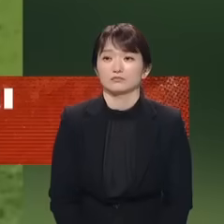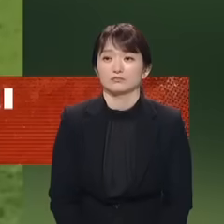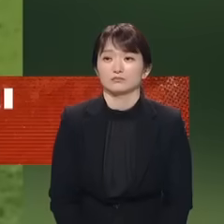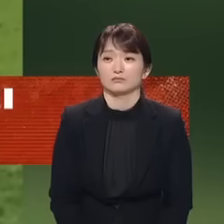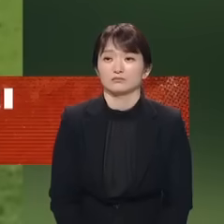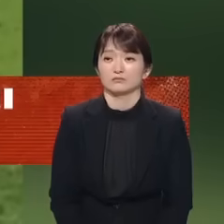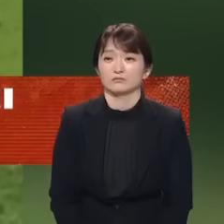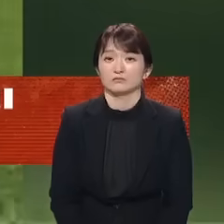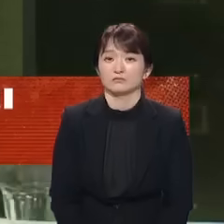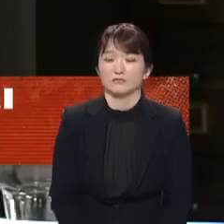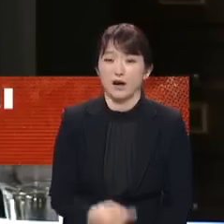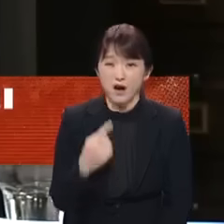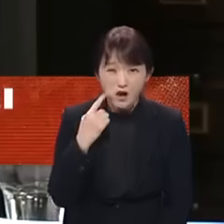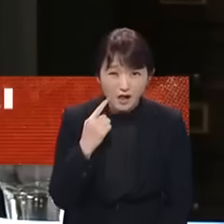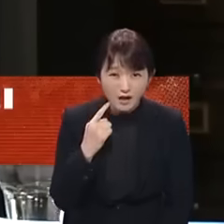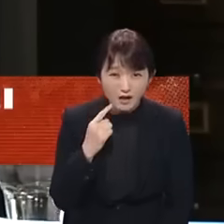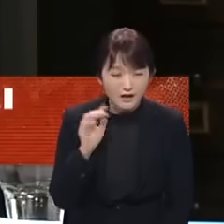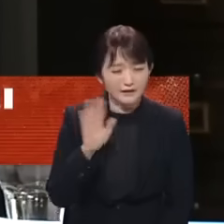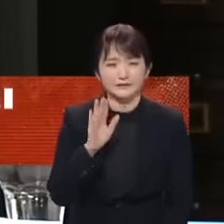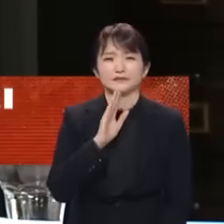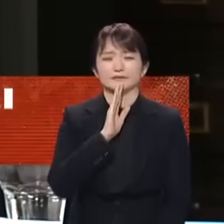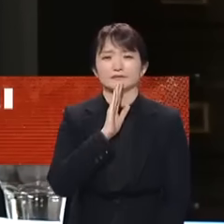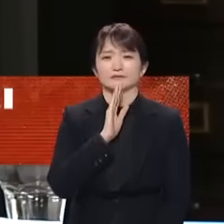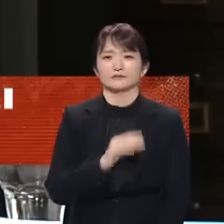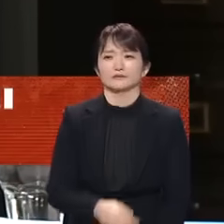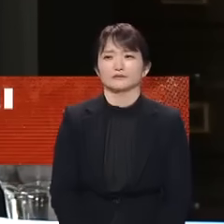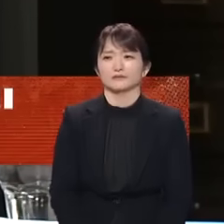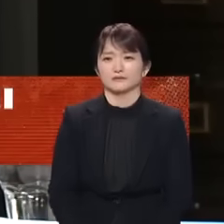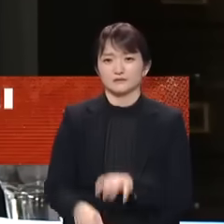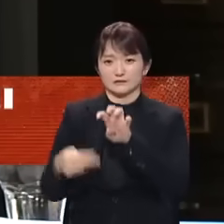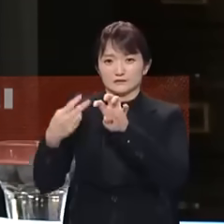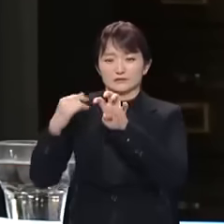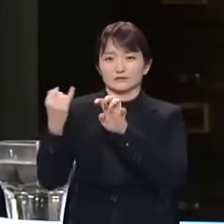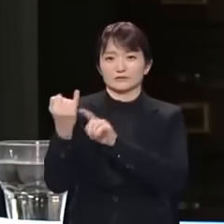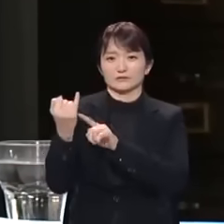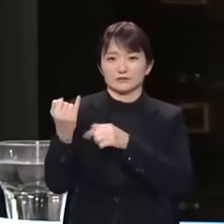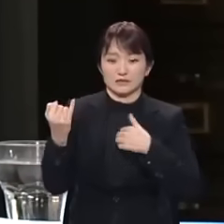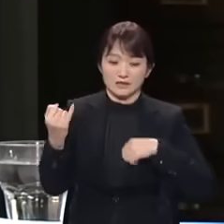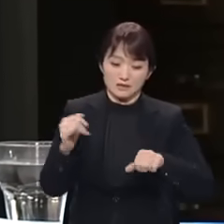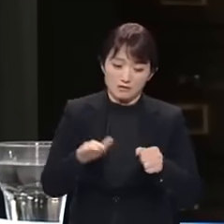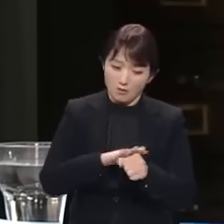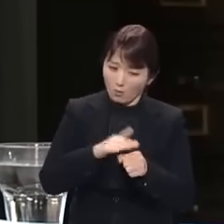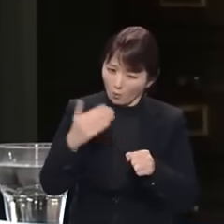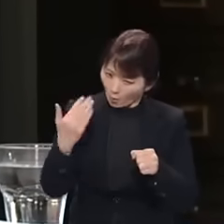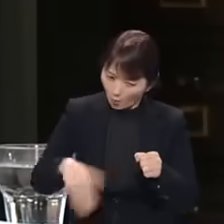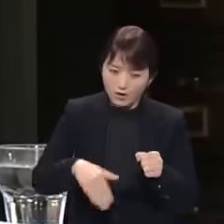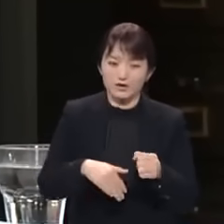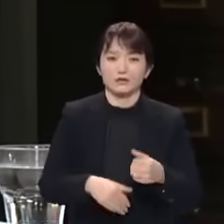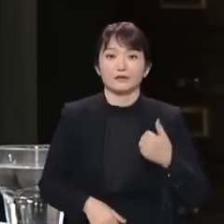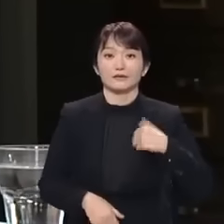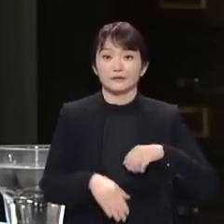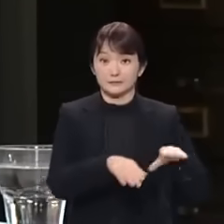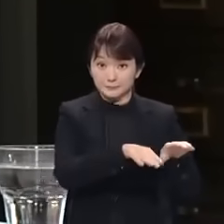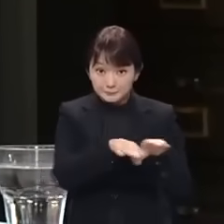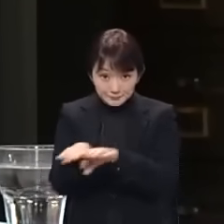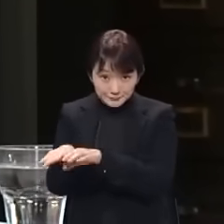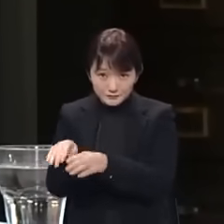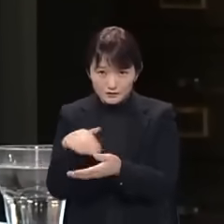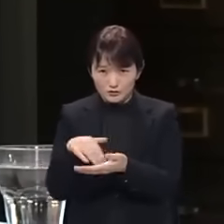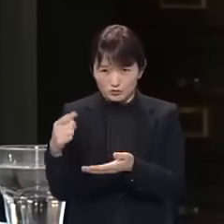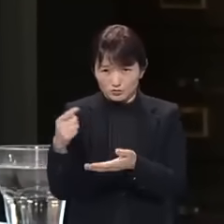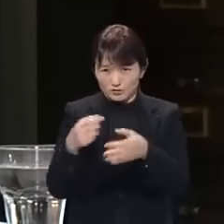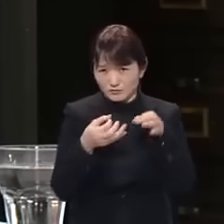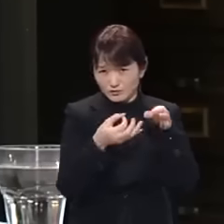그러는데, 아니 다 진품입니다 이거. 예, 자, 이 40대 여성 아들 사랑도 끔찍했대요. 아들이 방학이 될 때마다 수천만 원